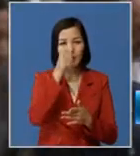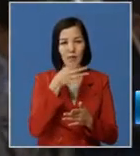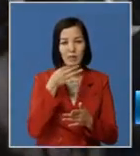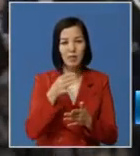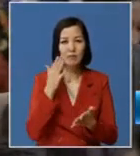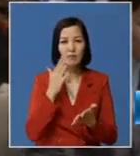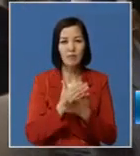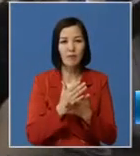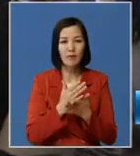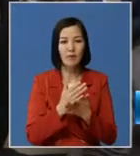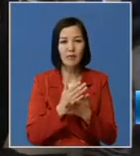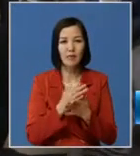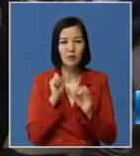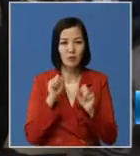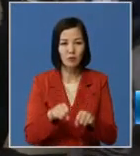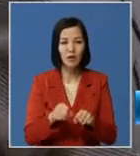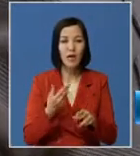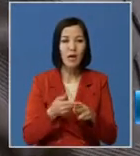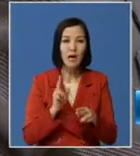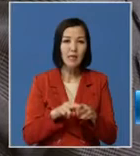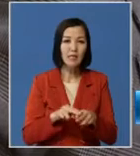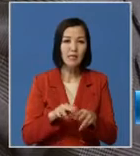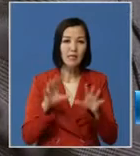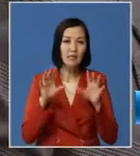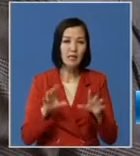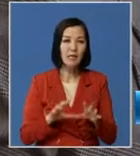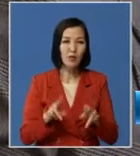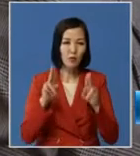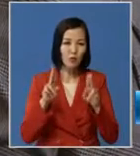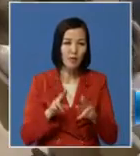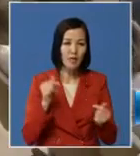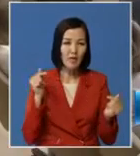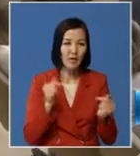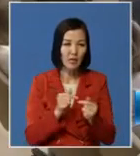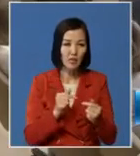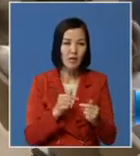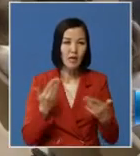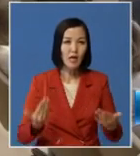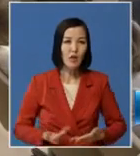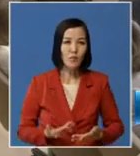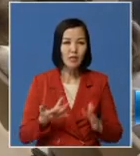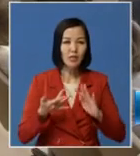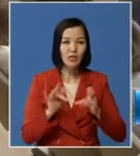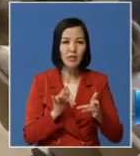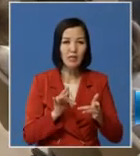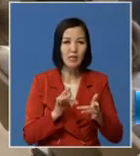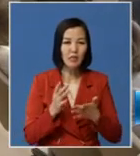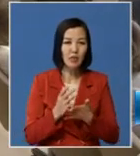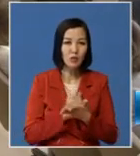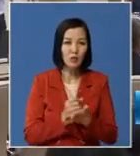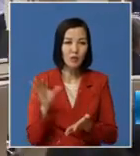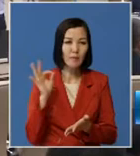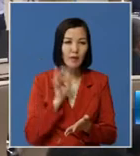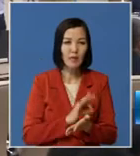жылдық тәжірибесі бар заңды тұлғалар ғана құқылы. Алайда заңның осы нормаларына қайшы әлеуметтік желі менен